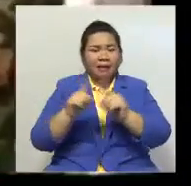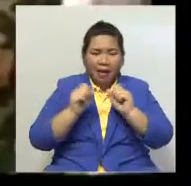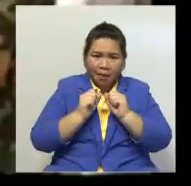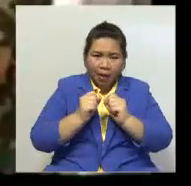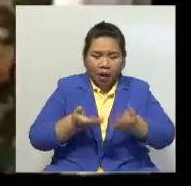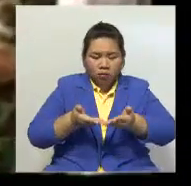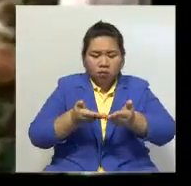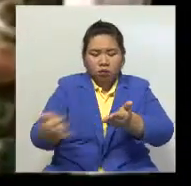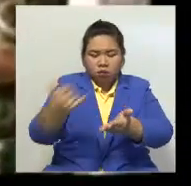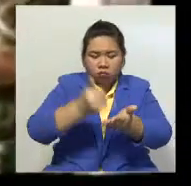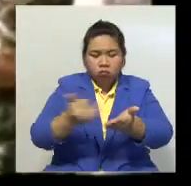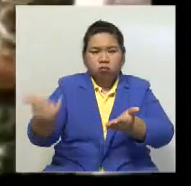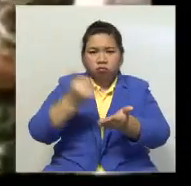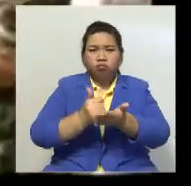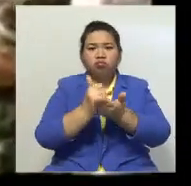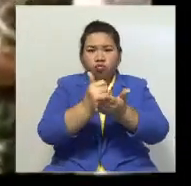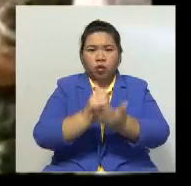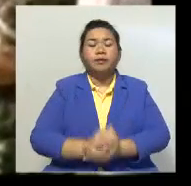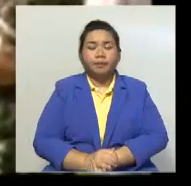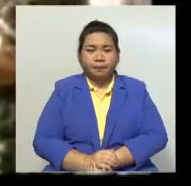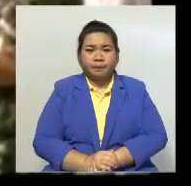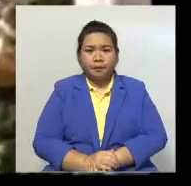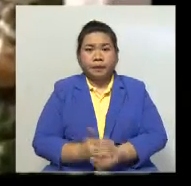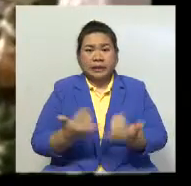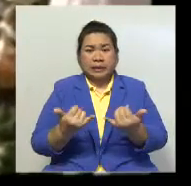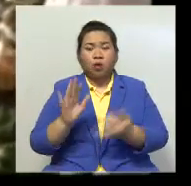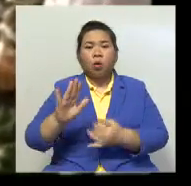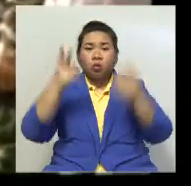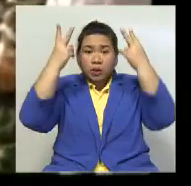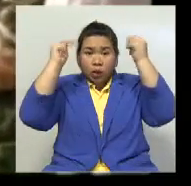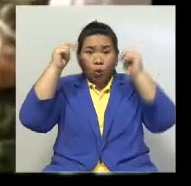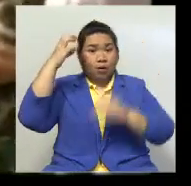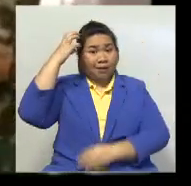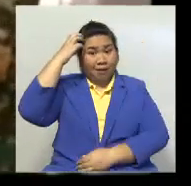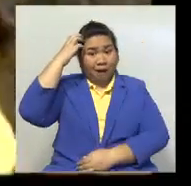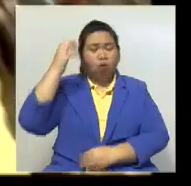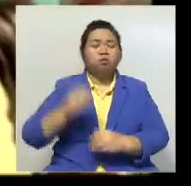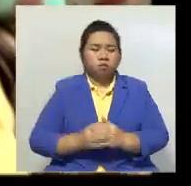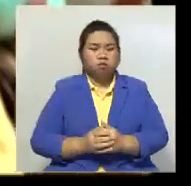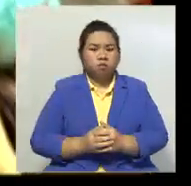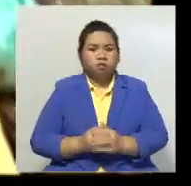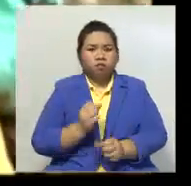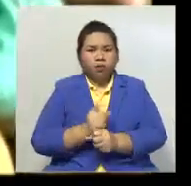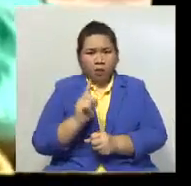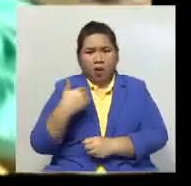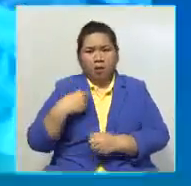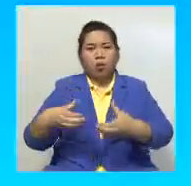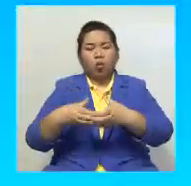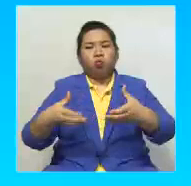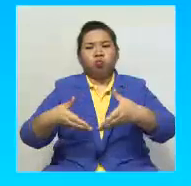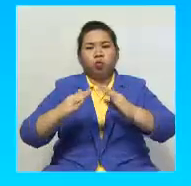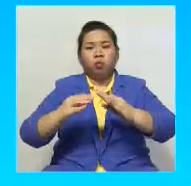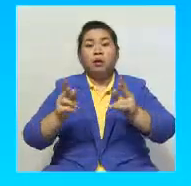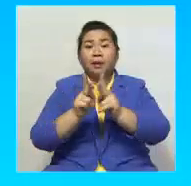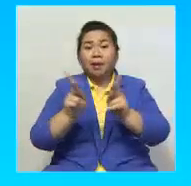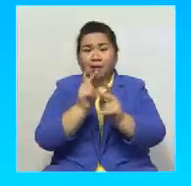จะเข้าไปให้ความช่วยเหลือค่ะ ขณะที่นายกรัฐมนตรีของสปป.ลาวนายทองลุนศรีสุริศนะคะก็จัดตั้งคณะทำงานเฉพาะกิ